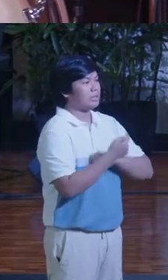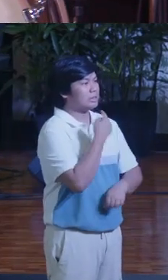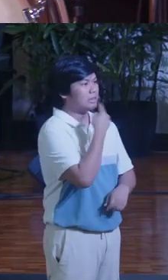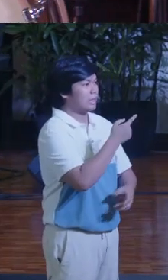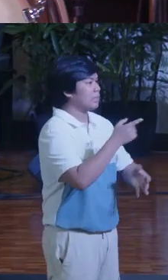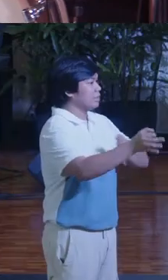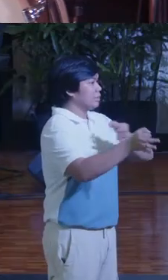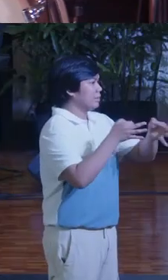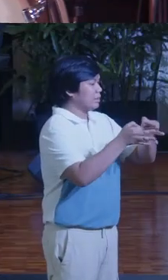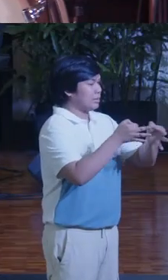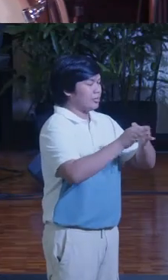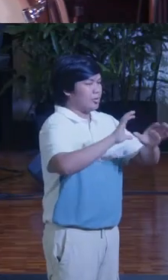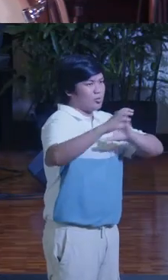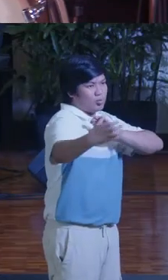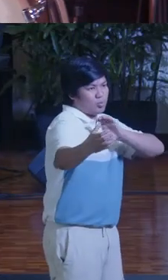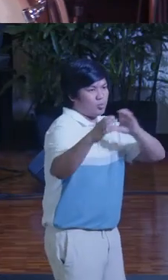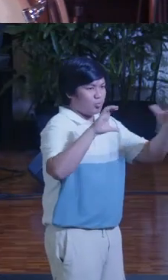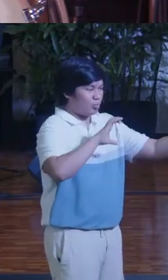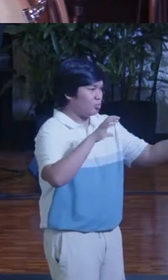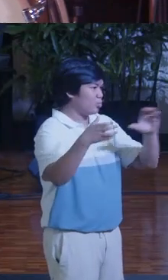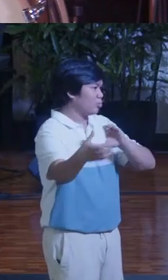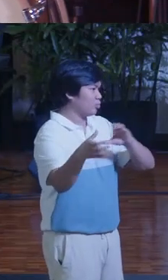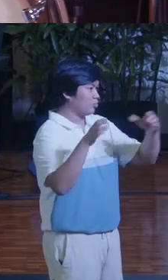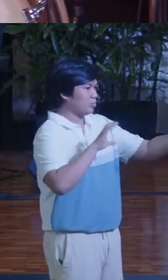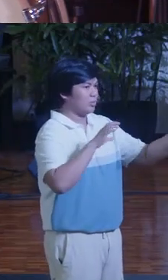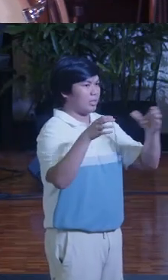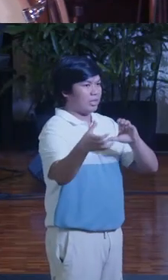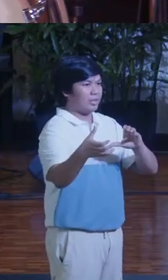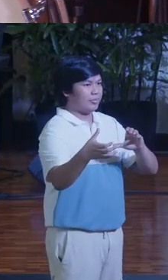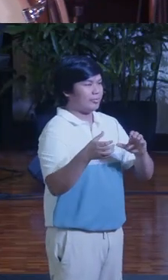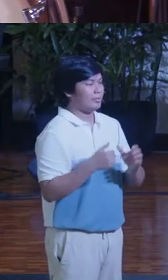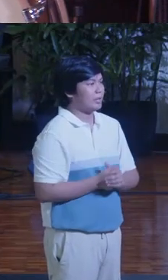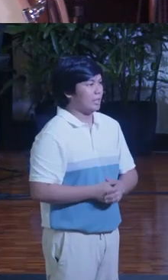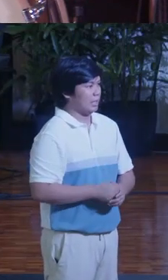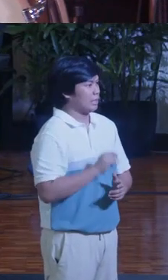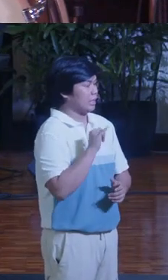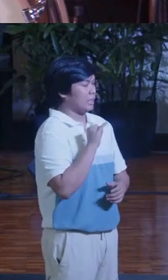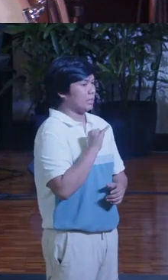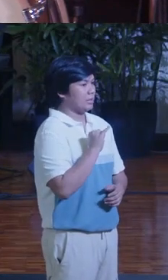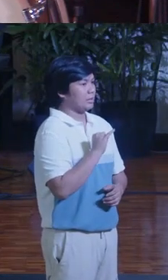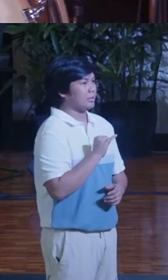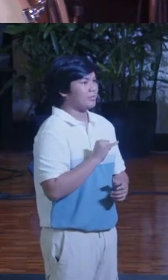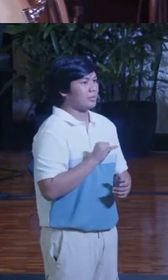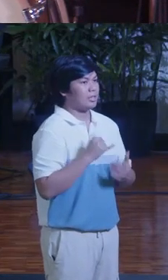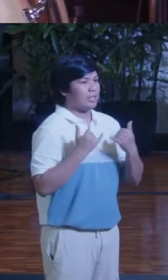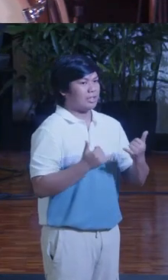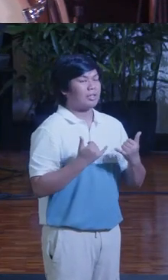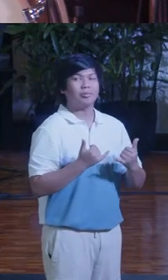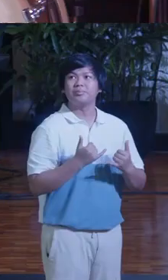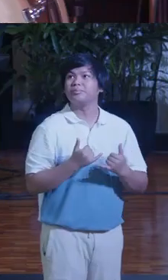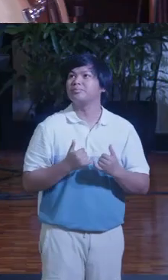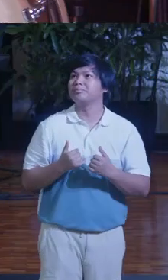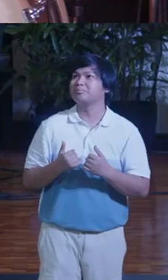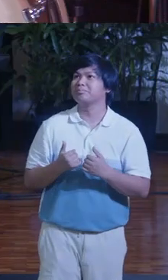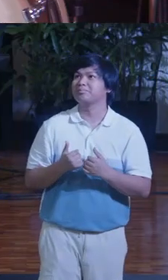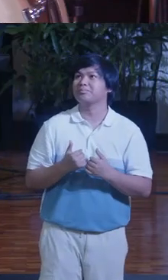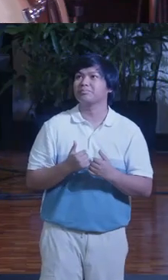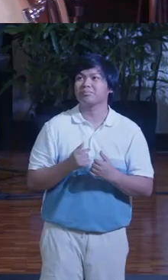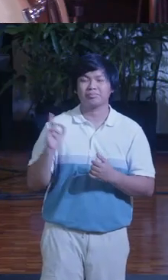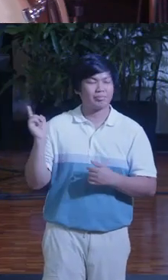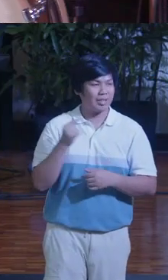na Greek word po siya. Ang talagang translation po niya ay allegorical, no?